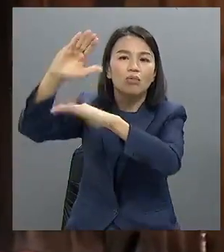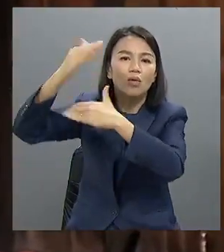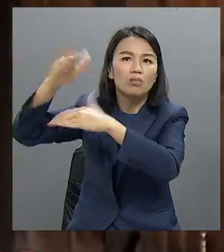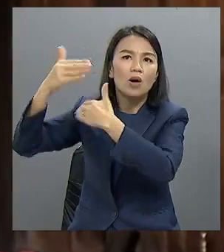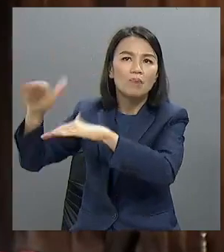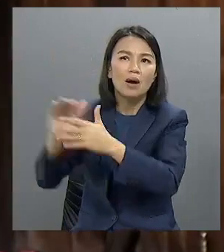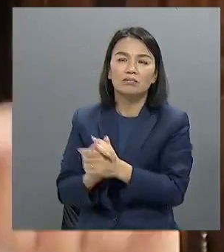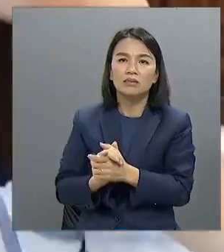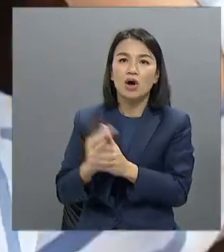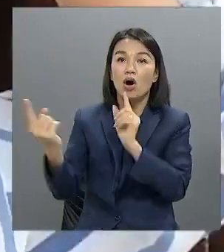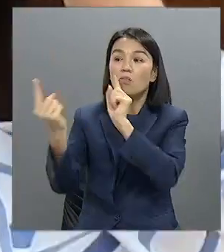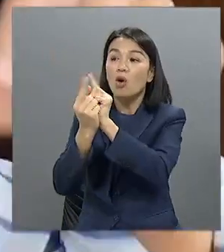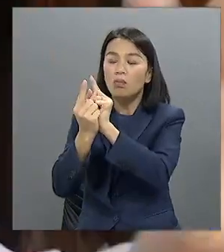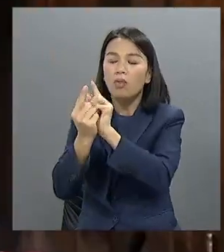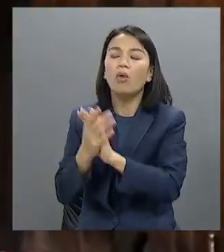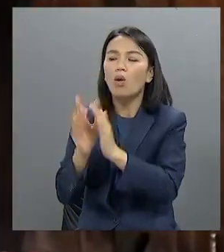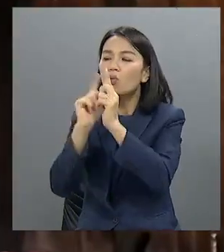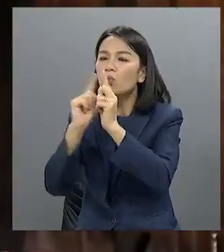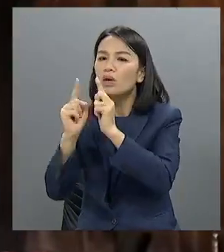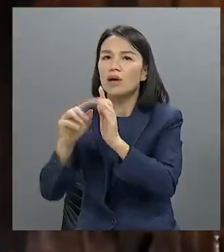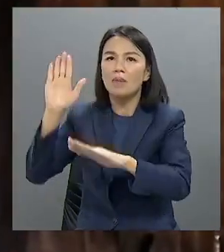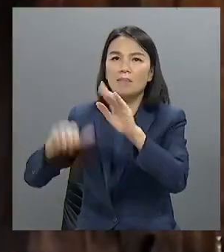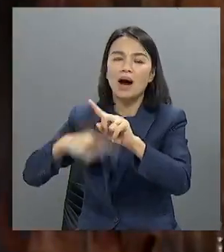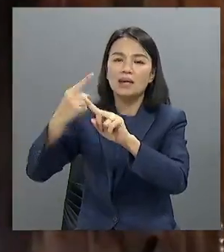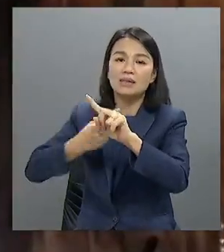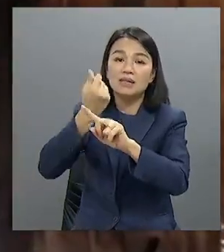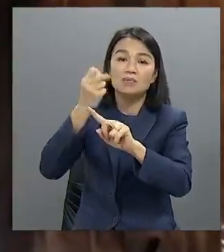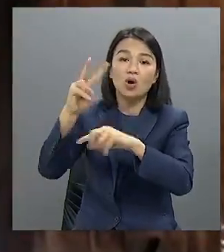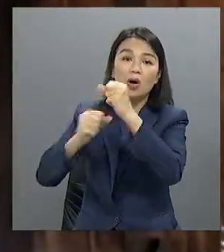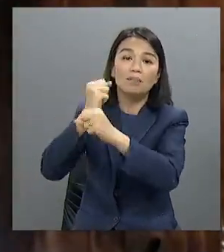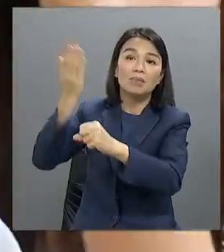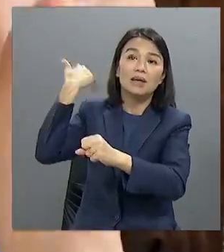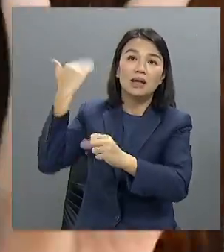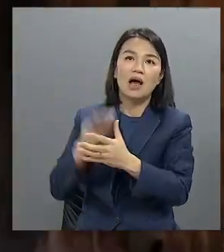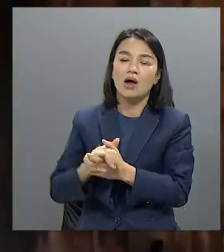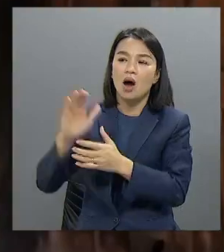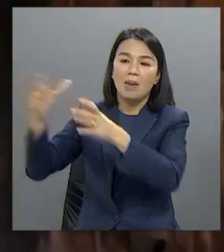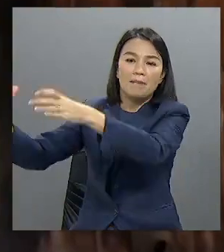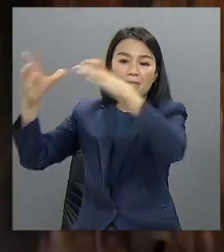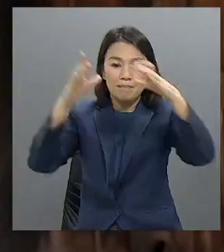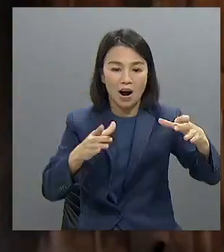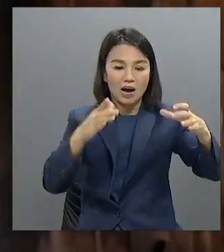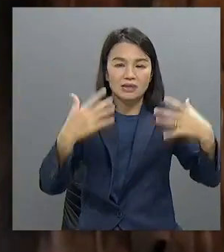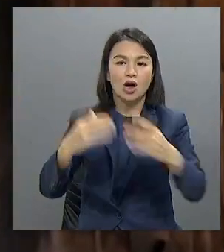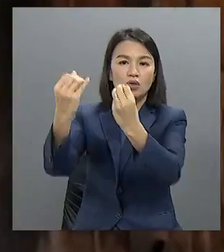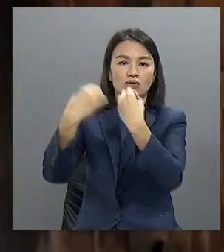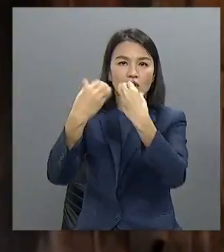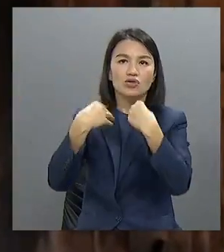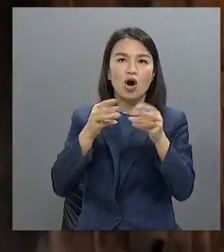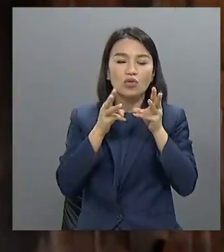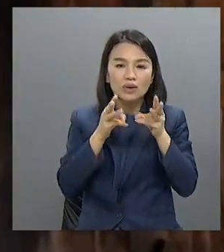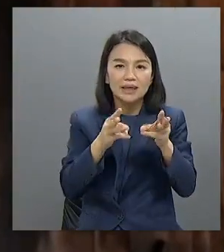าณ2ปีที่แล้วประมาณธันวาค่ะเขาก็เริ่มเอามาทำให้แล้วก็สอนหมดทุกอย่างเลยเริ่มแรกที่2โรงค่ะแล้